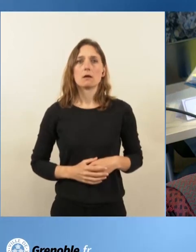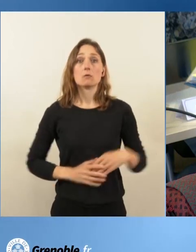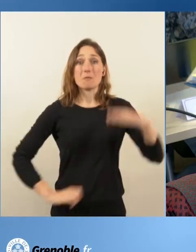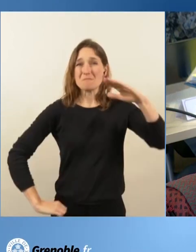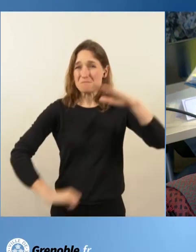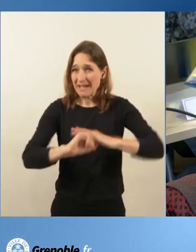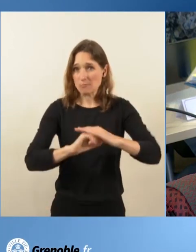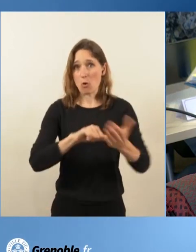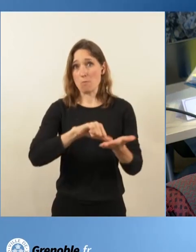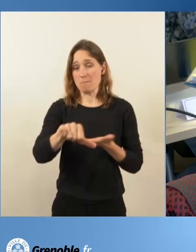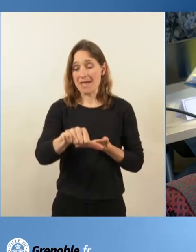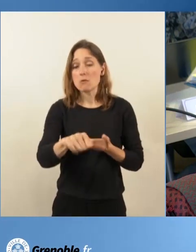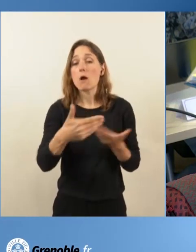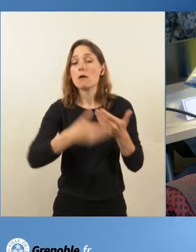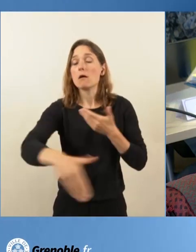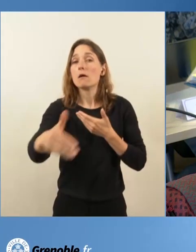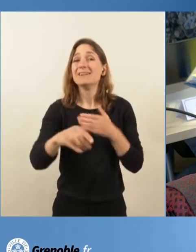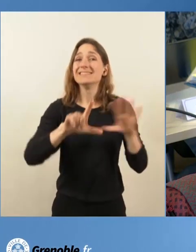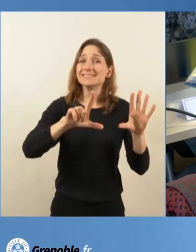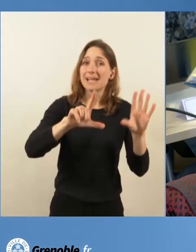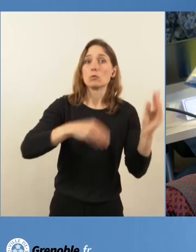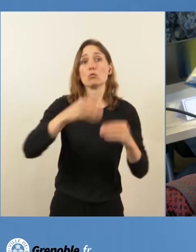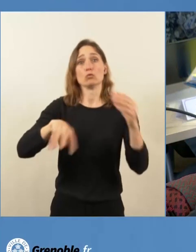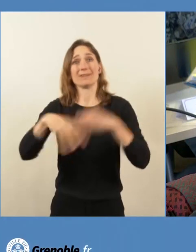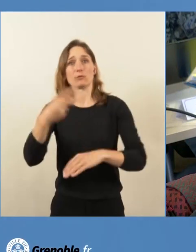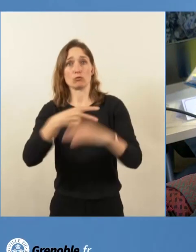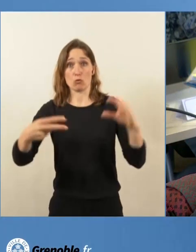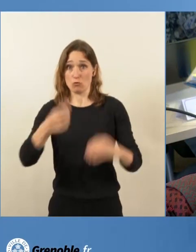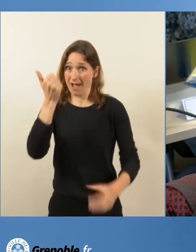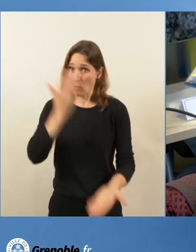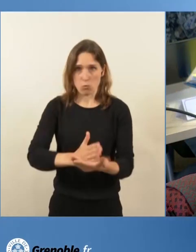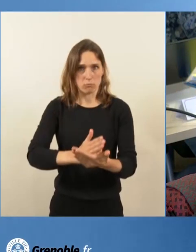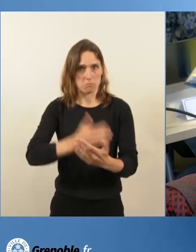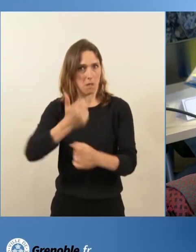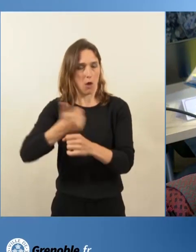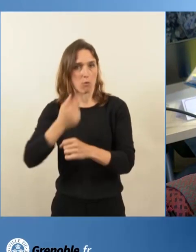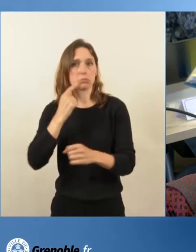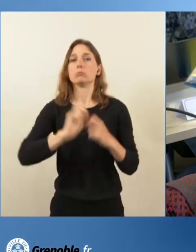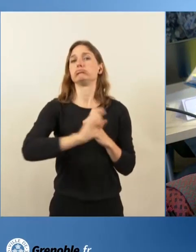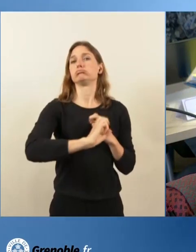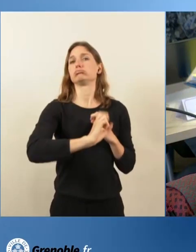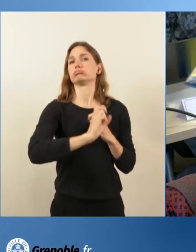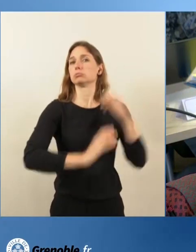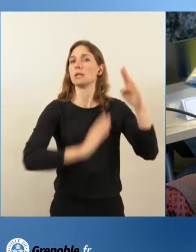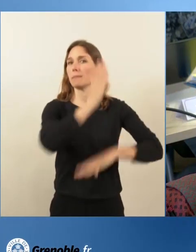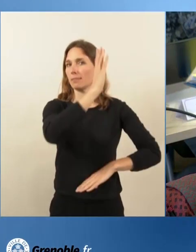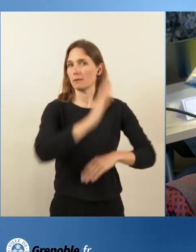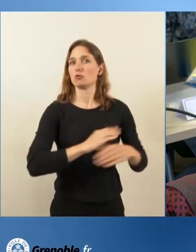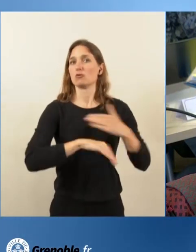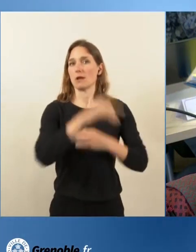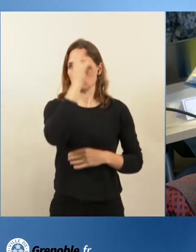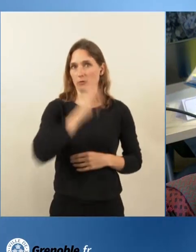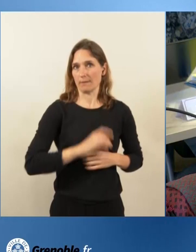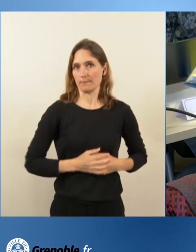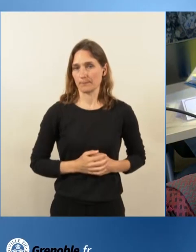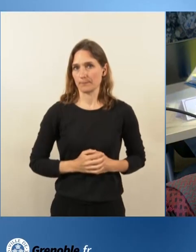on payera demain 7 ou 14 euros une fois par an pour accéder de façon illimitée à l'ensemble de ce qui est proposé au Musée de Grenoble dans tous ces